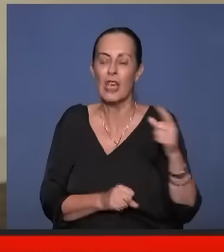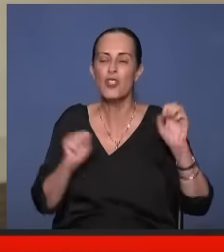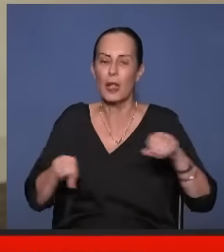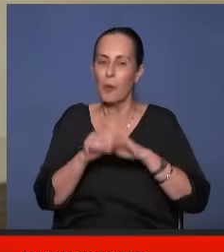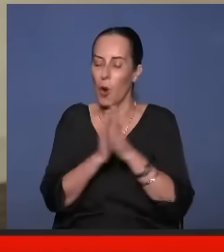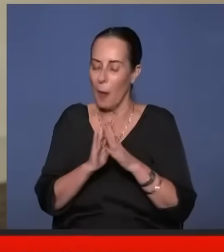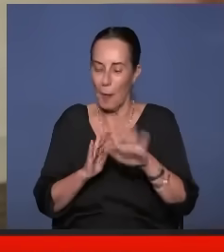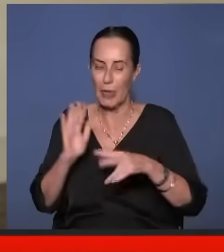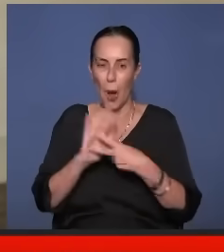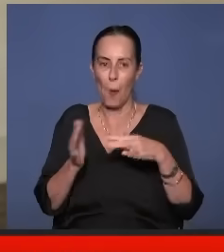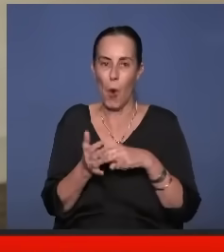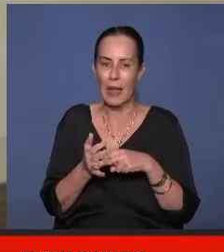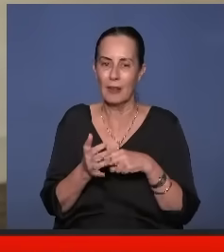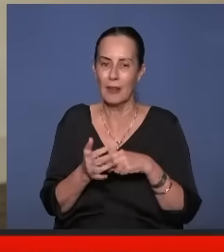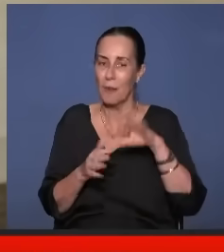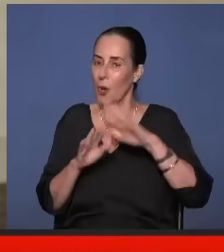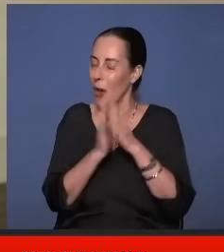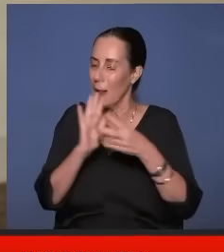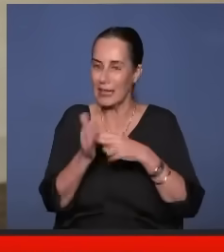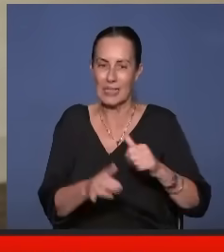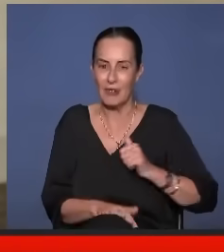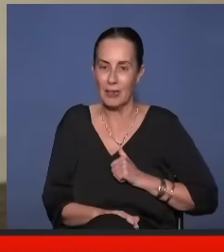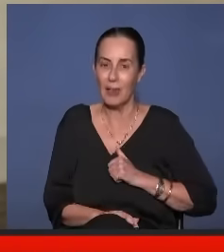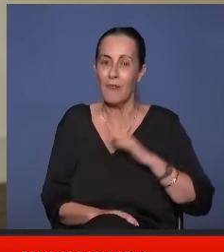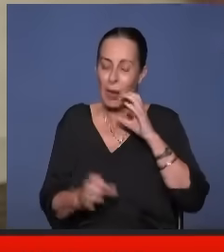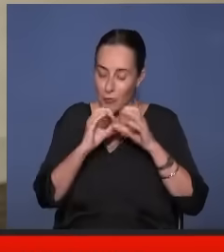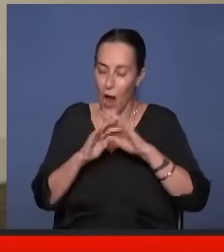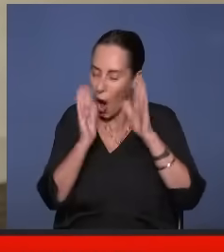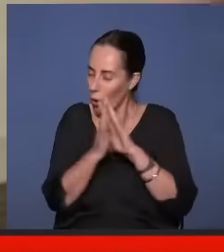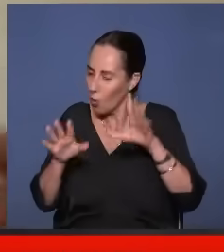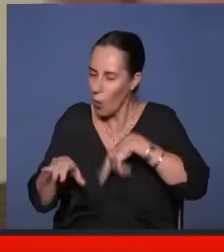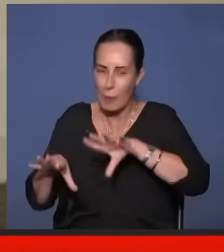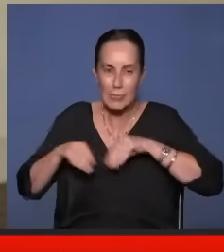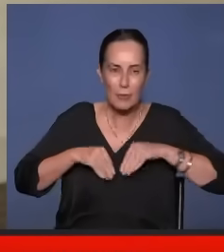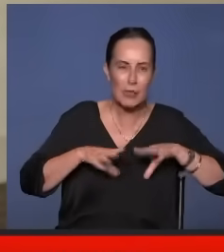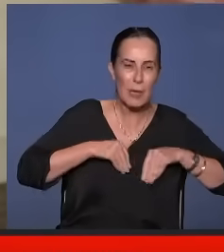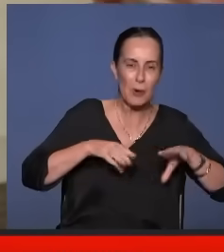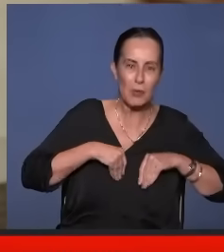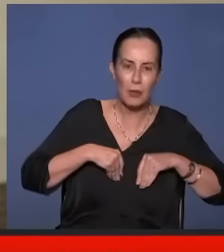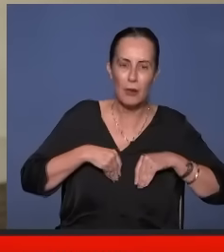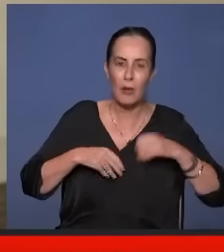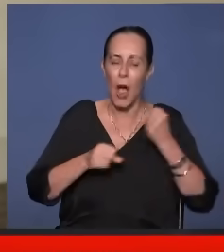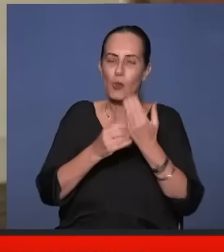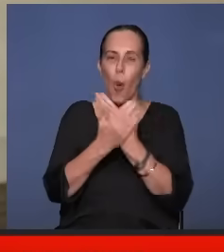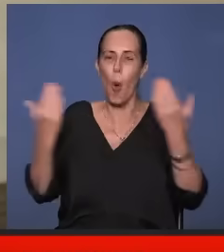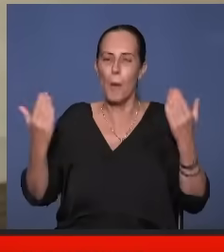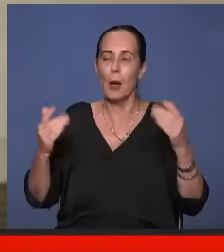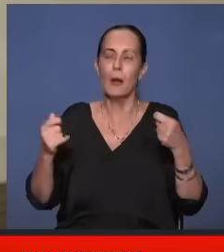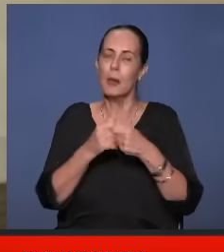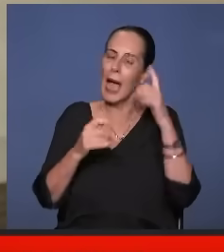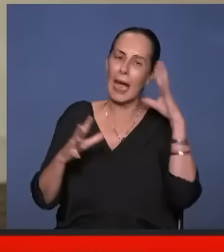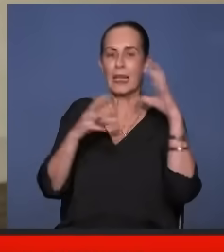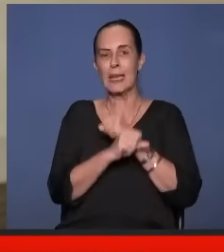בכל המערכת הפוליטית, גם בכל המערכת הצבאית וגם בתקשורת, היה קונצנזוס, יצרו חומת מגן סביב